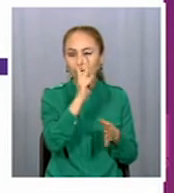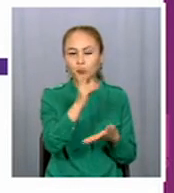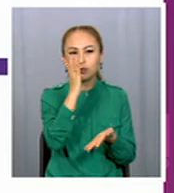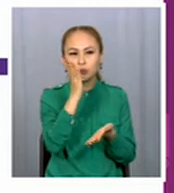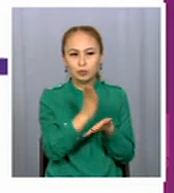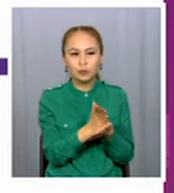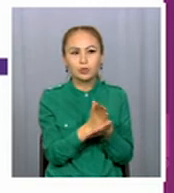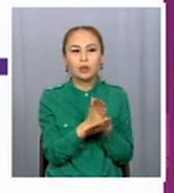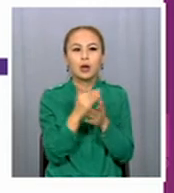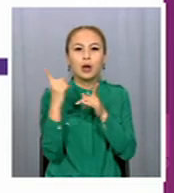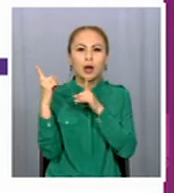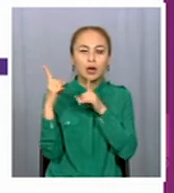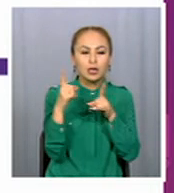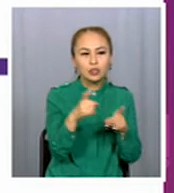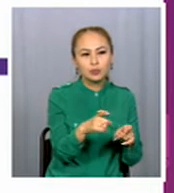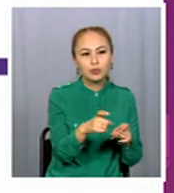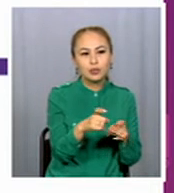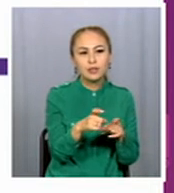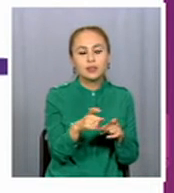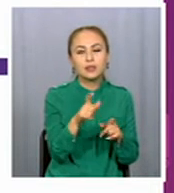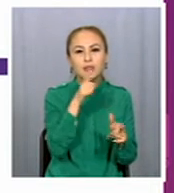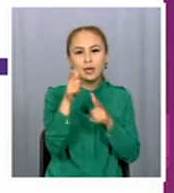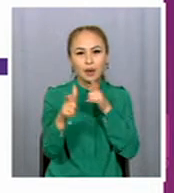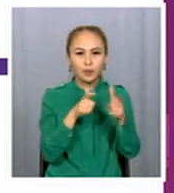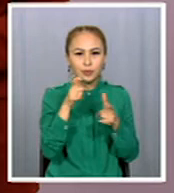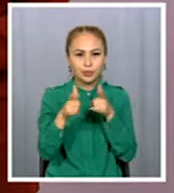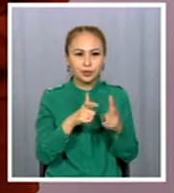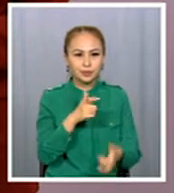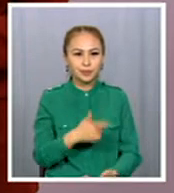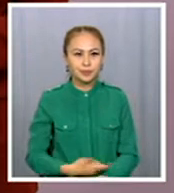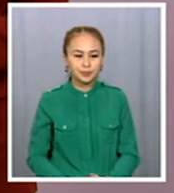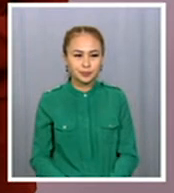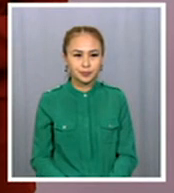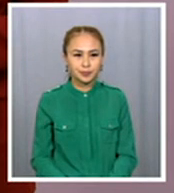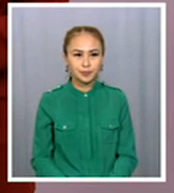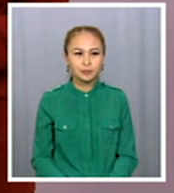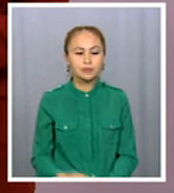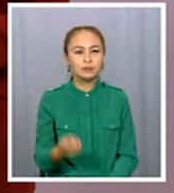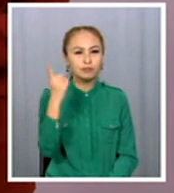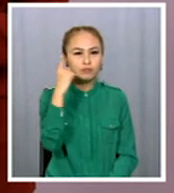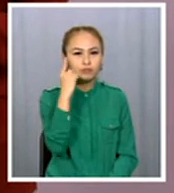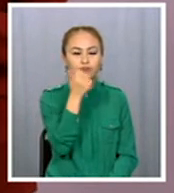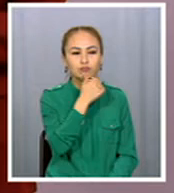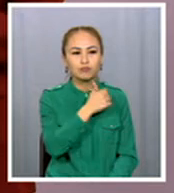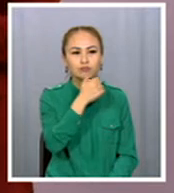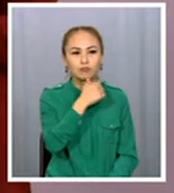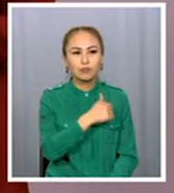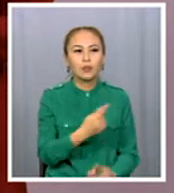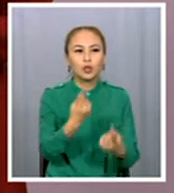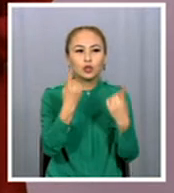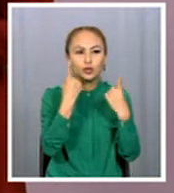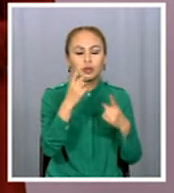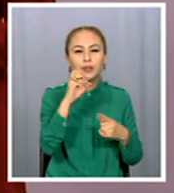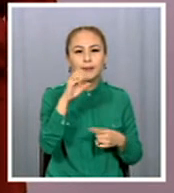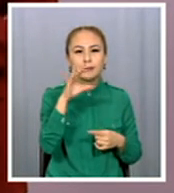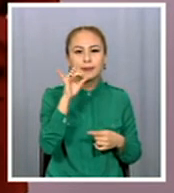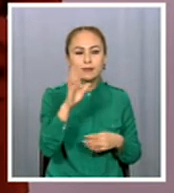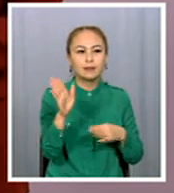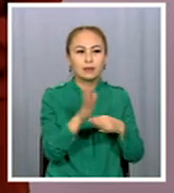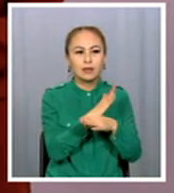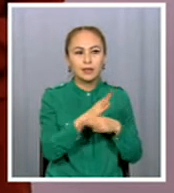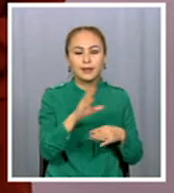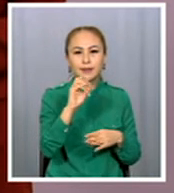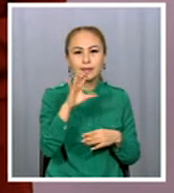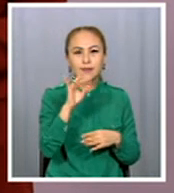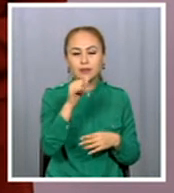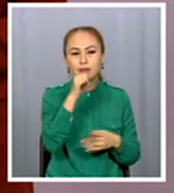тұрмын, қашып жүр, сайрап отыр. Қане ойланамыз. Күрделі етістікті дара етістікке айналдырамыз.